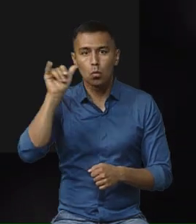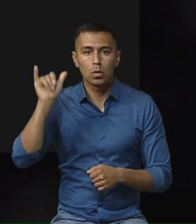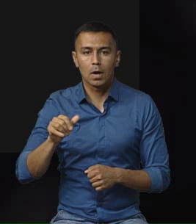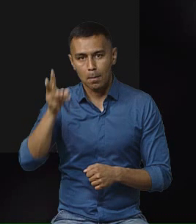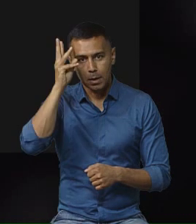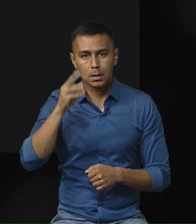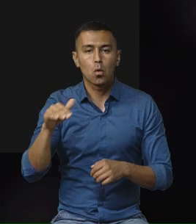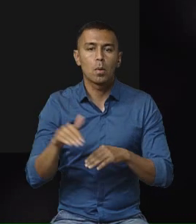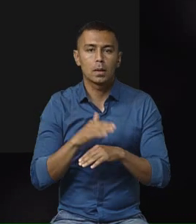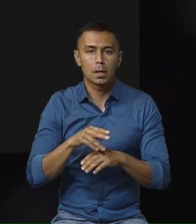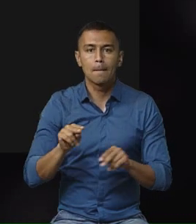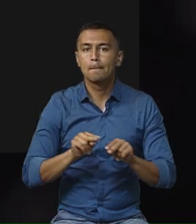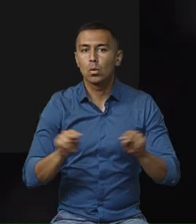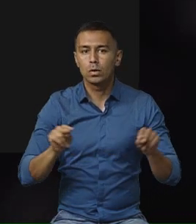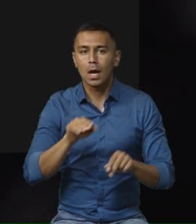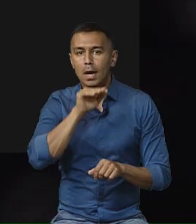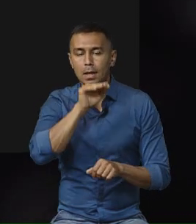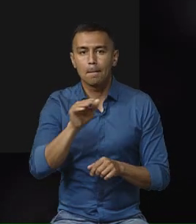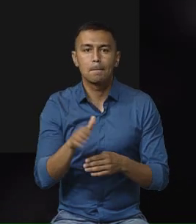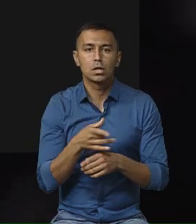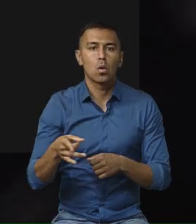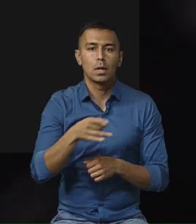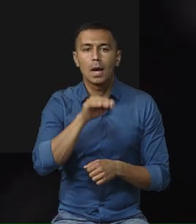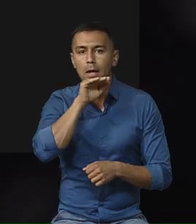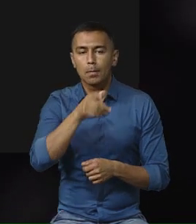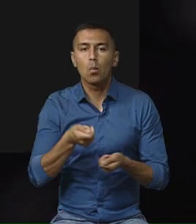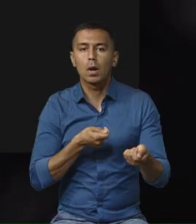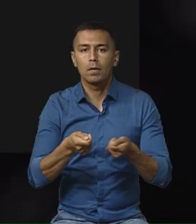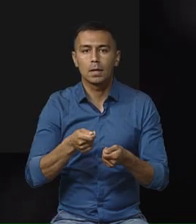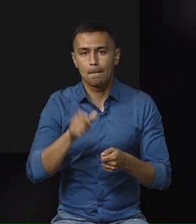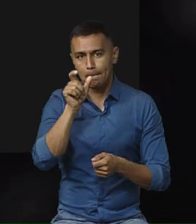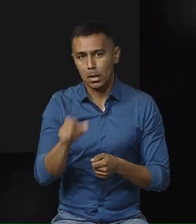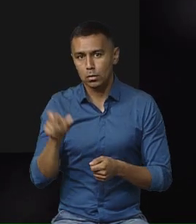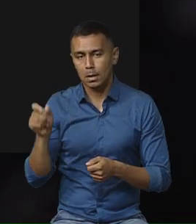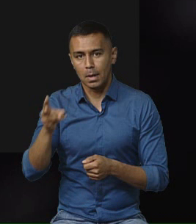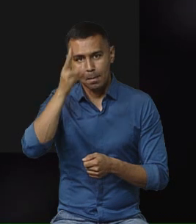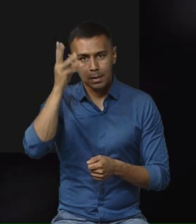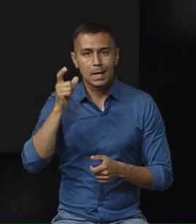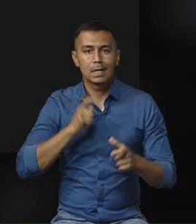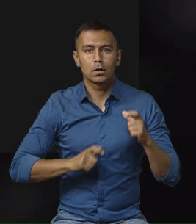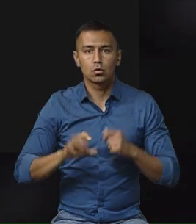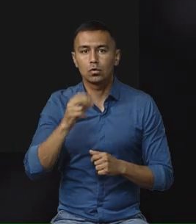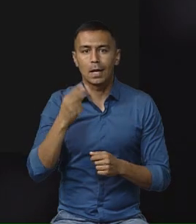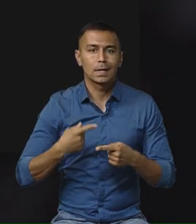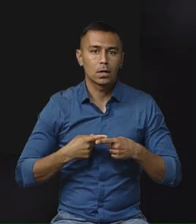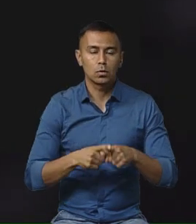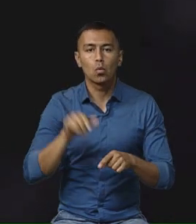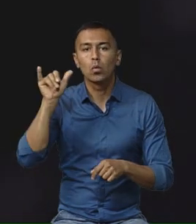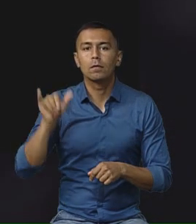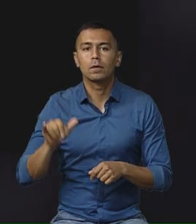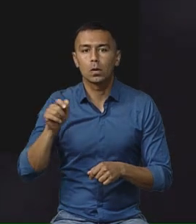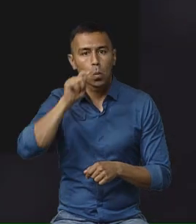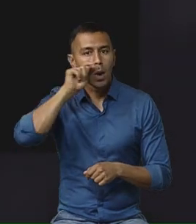Хмельницька гуманітарно-педагогічна академія, Міжрегіональна академія управління персоналом, Хмельницький інститут соціальних технологій